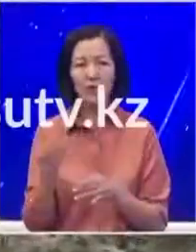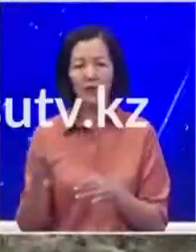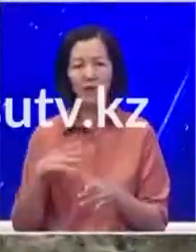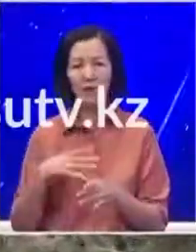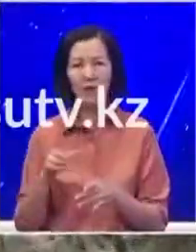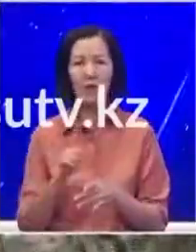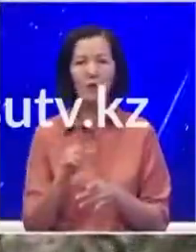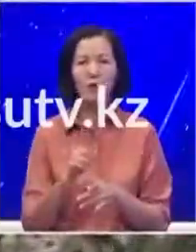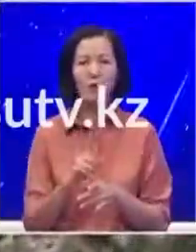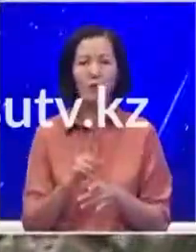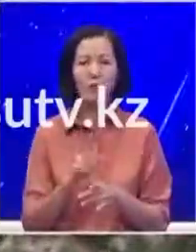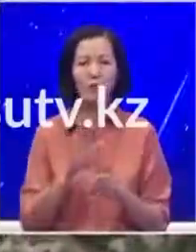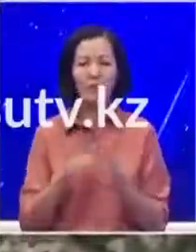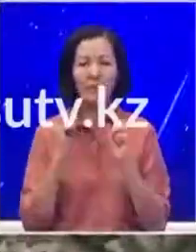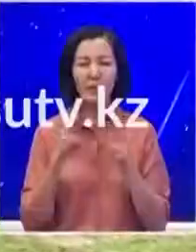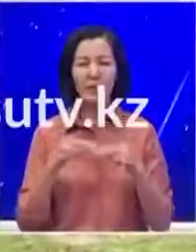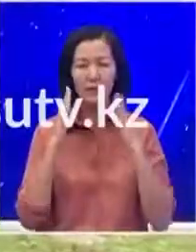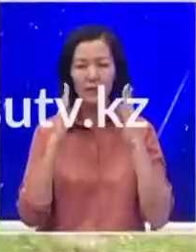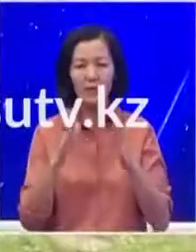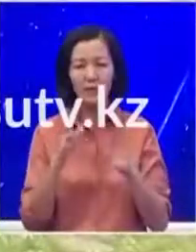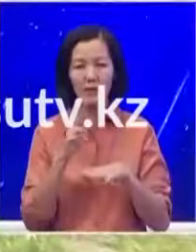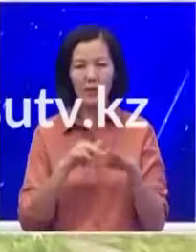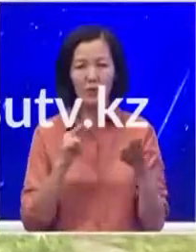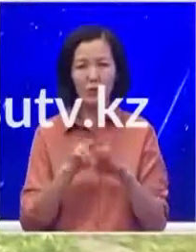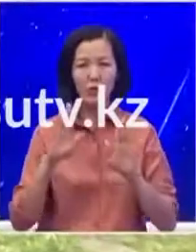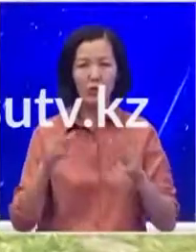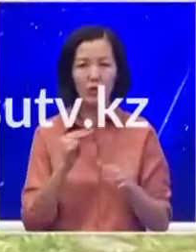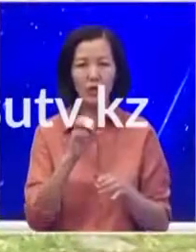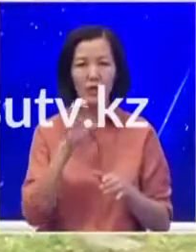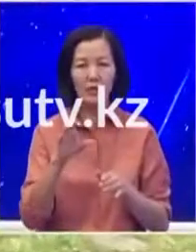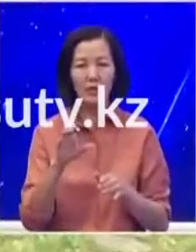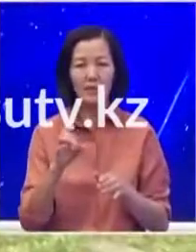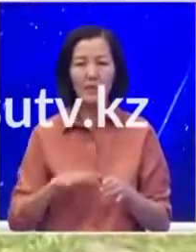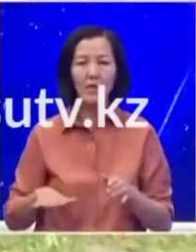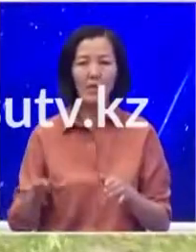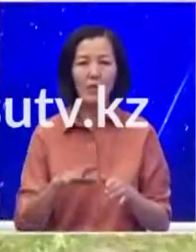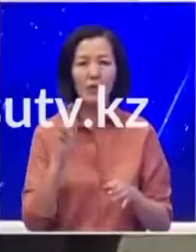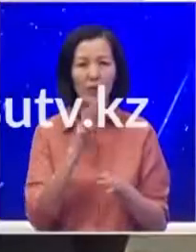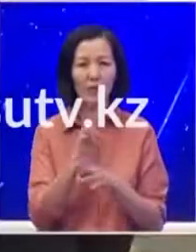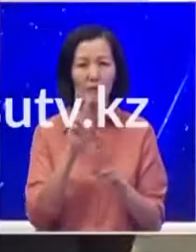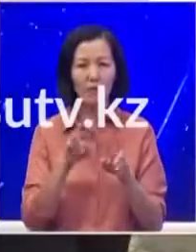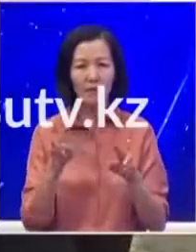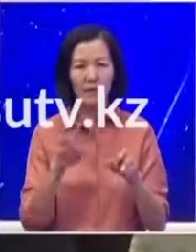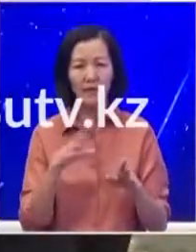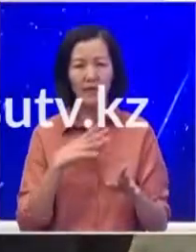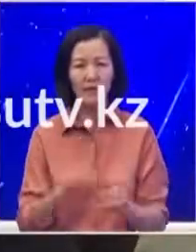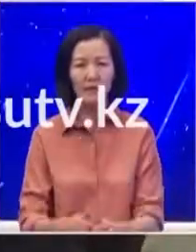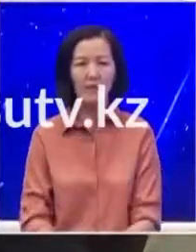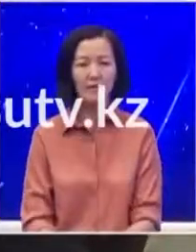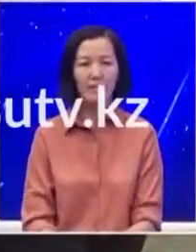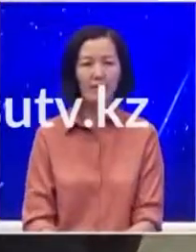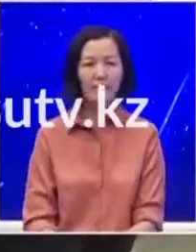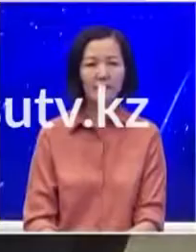Чтобы напомнить людям о безопасности, сотрудники департамента чрезвычайных ситуаций региона вышли на рейд.